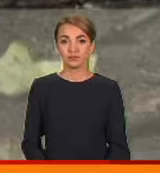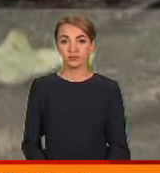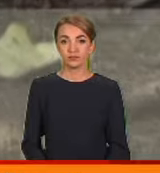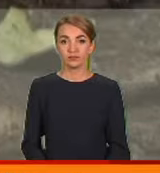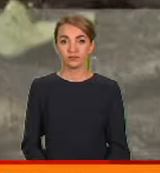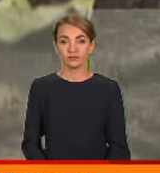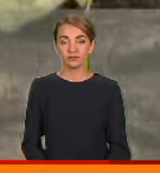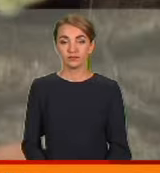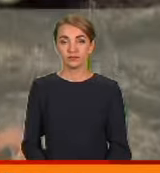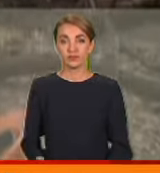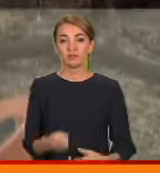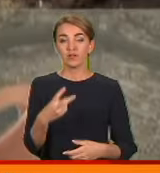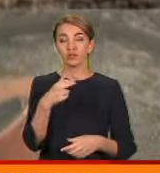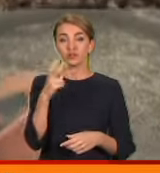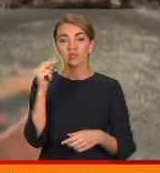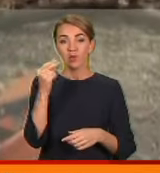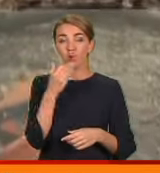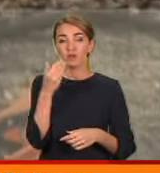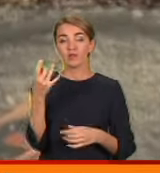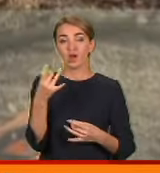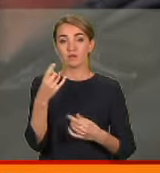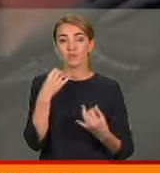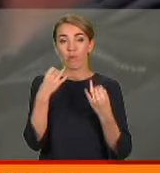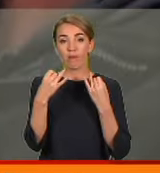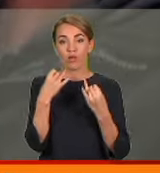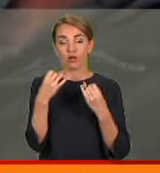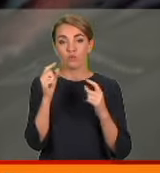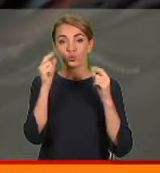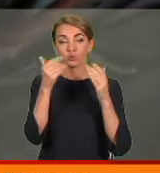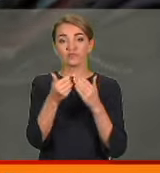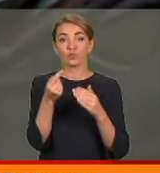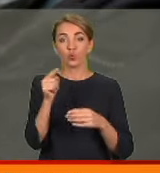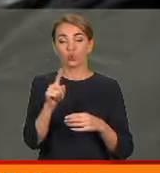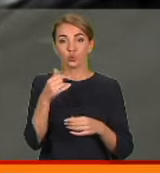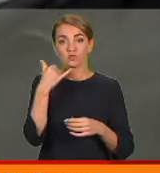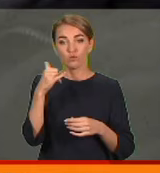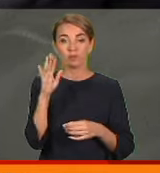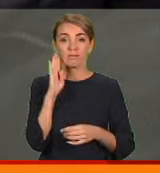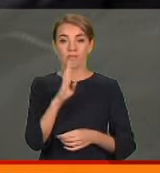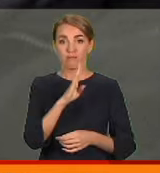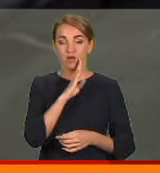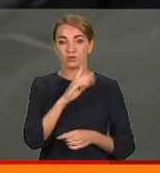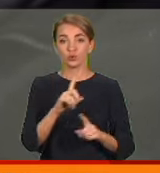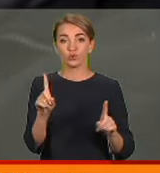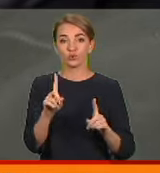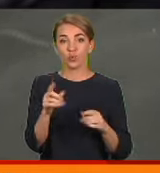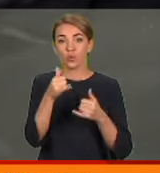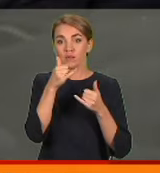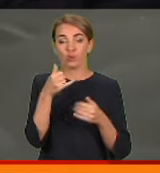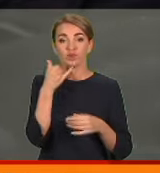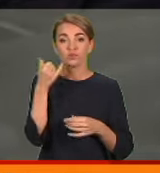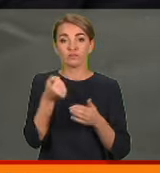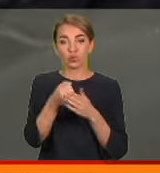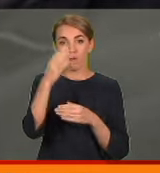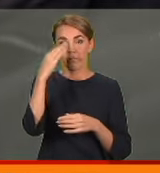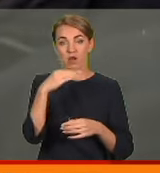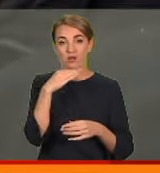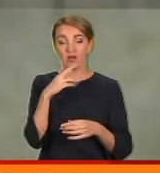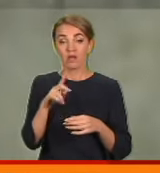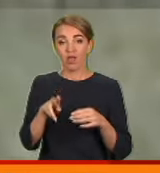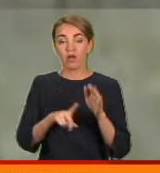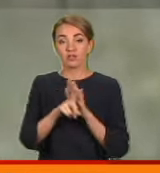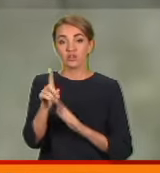В 19 числа я з ним це останній раз побалакав, проснувся того, що дзвоне, мати дзвоне, що не може дзвонити до батька. Я ж